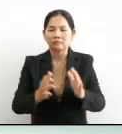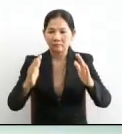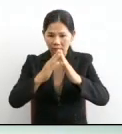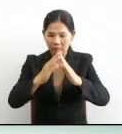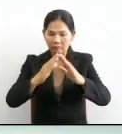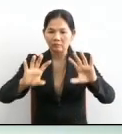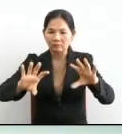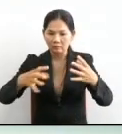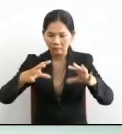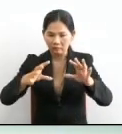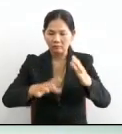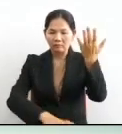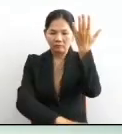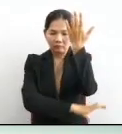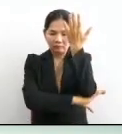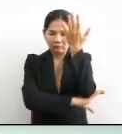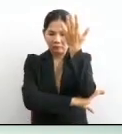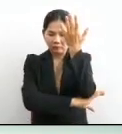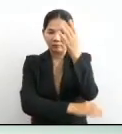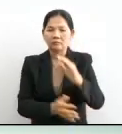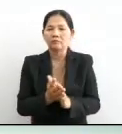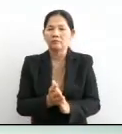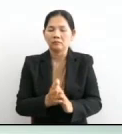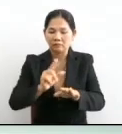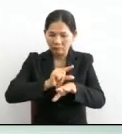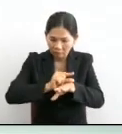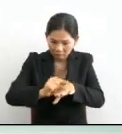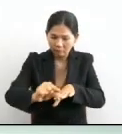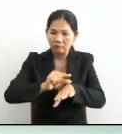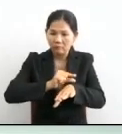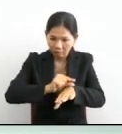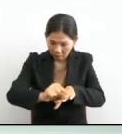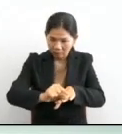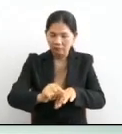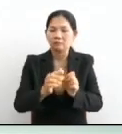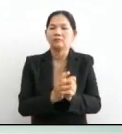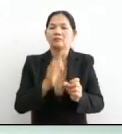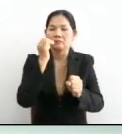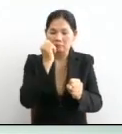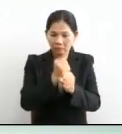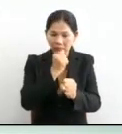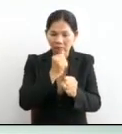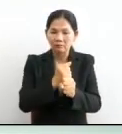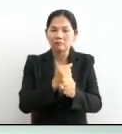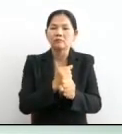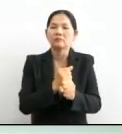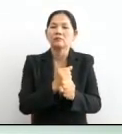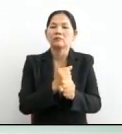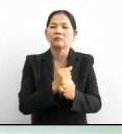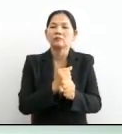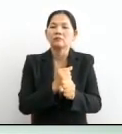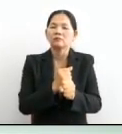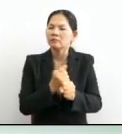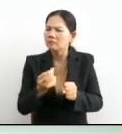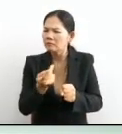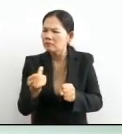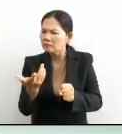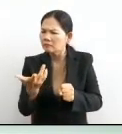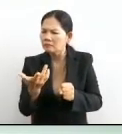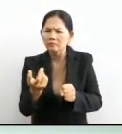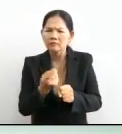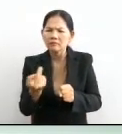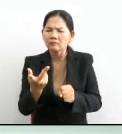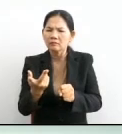chá kê dục mơm đầm lồng mí từ cái chân này chá thua chìa chìa ấy ạ chá chẳng con sẽ